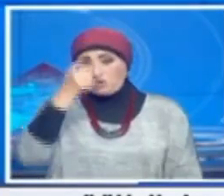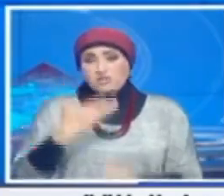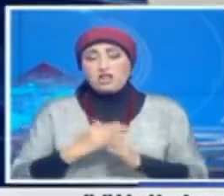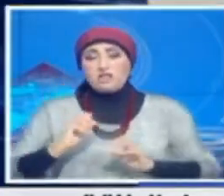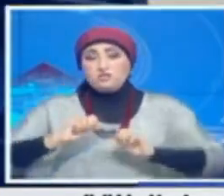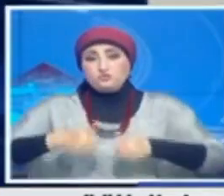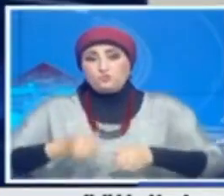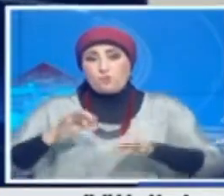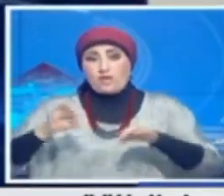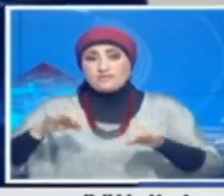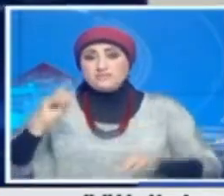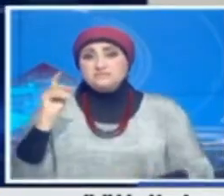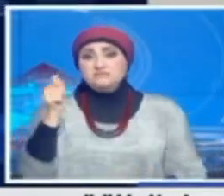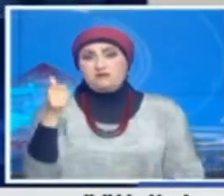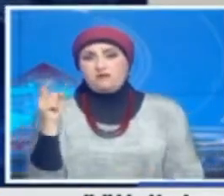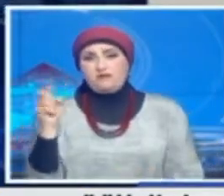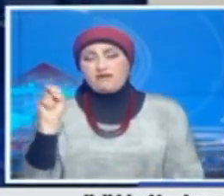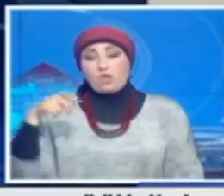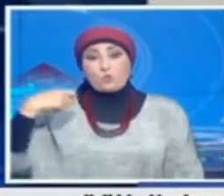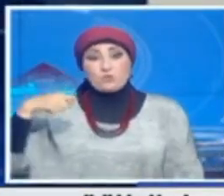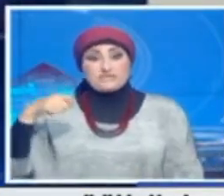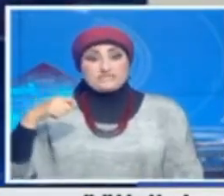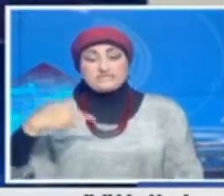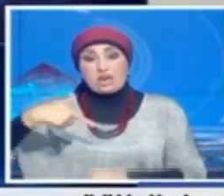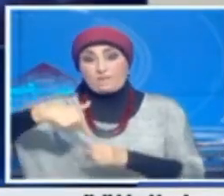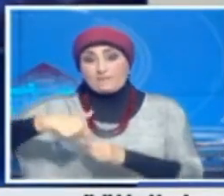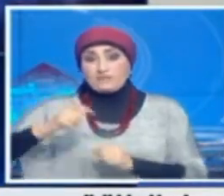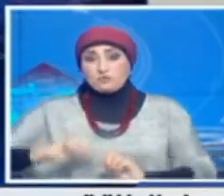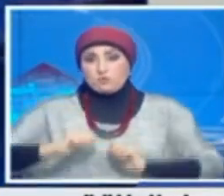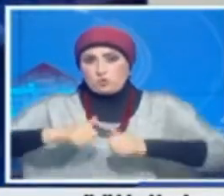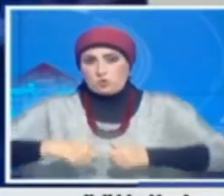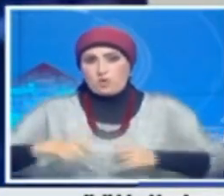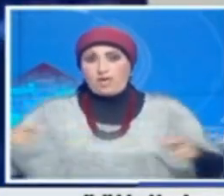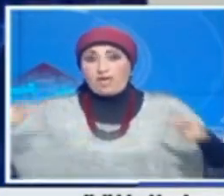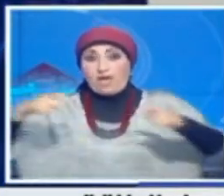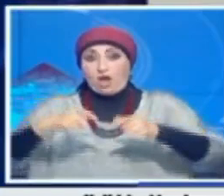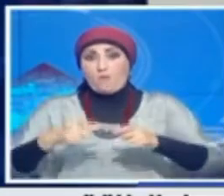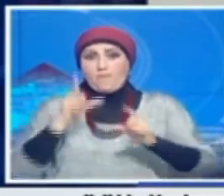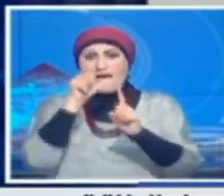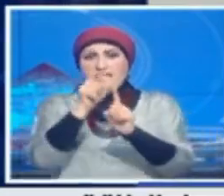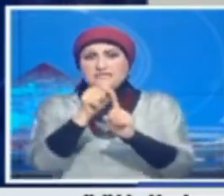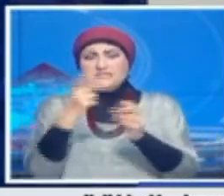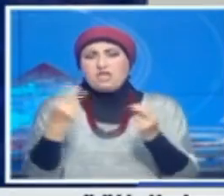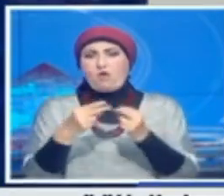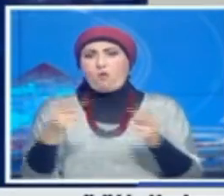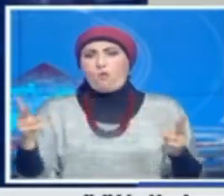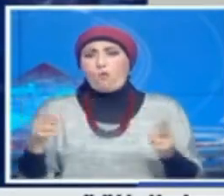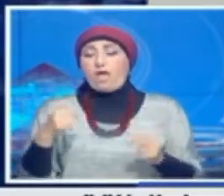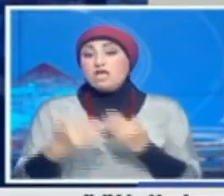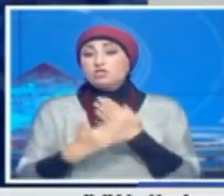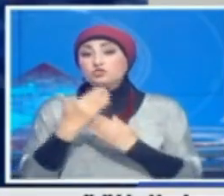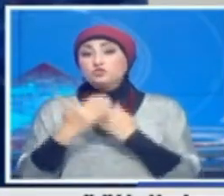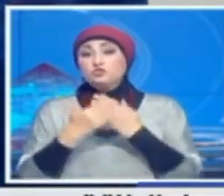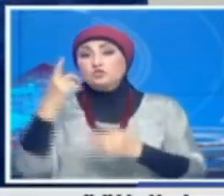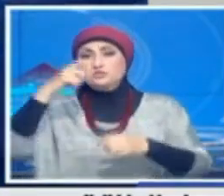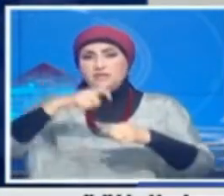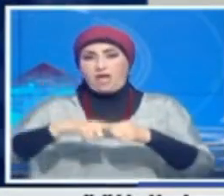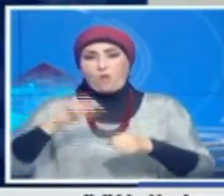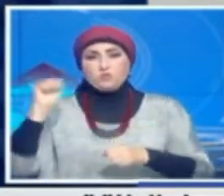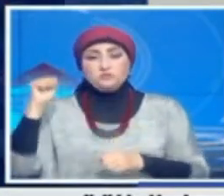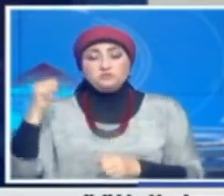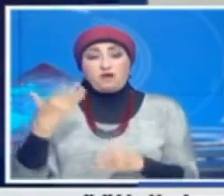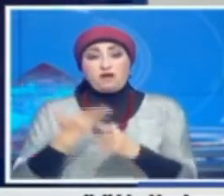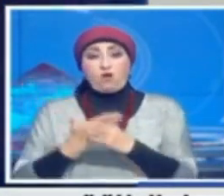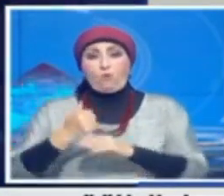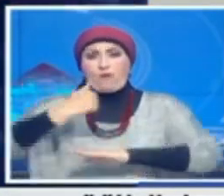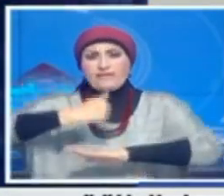البترول والثروة المعدنية في الجلسة النقاشية الوزارية رفيعة المستوى التي تهدف لفتح آفاق جديدة للتعاون في